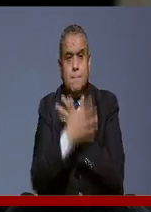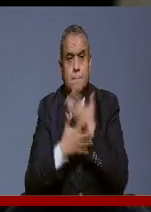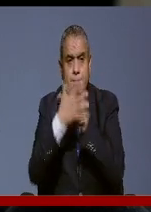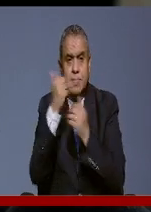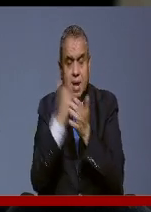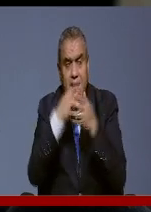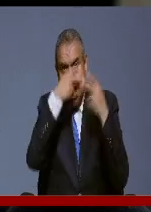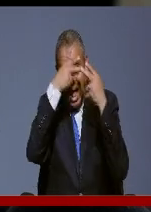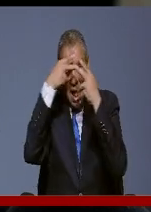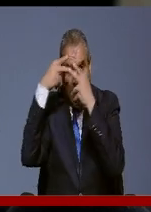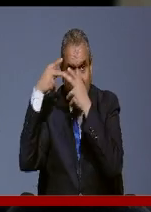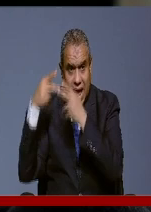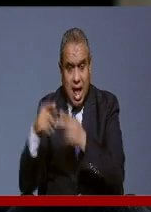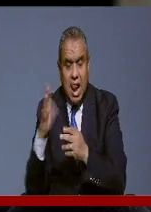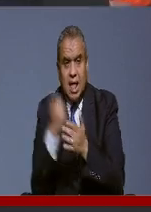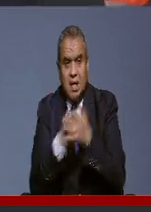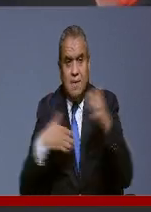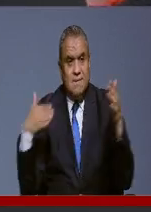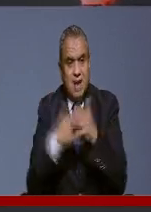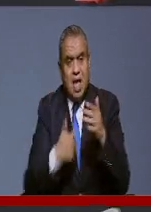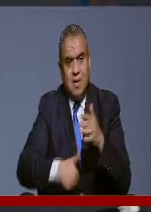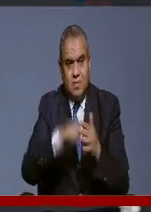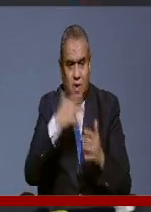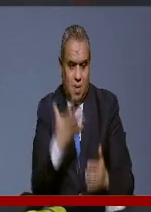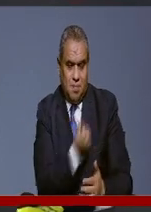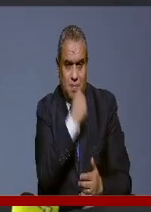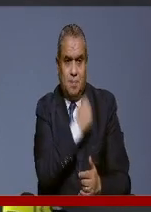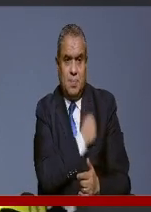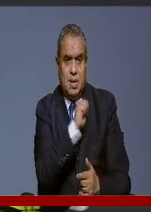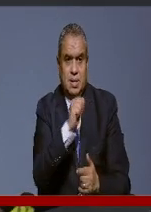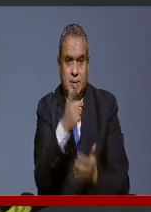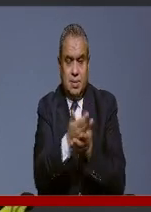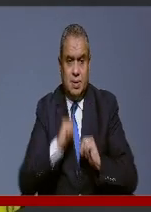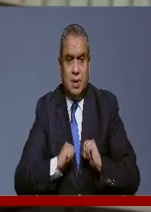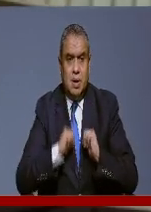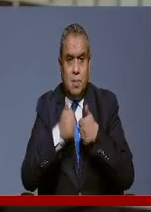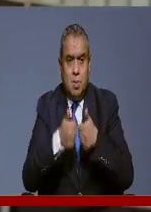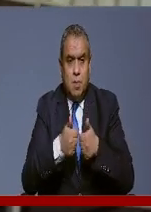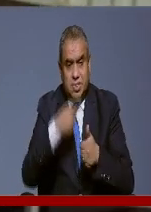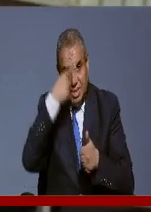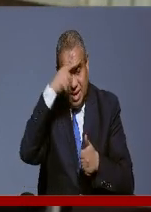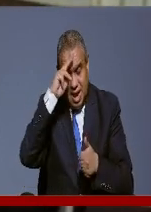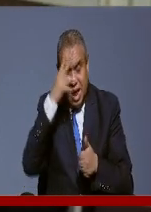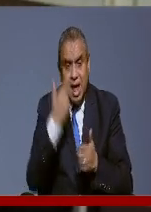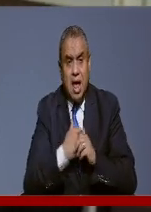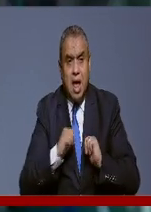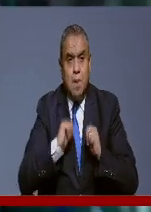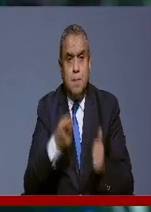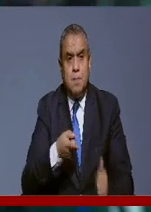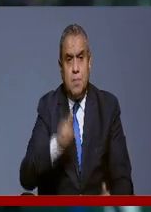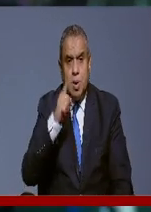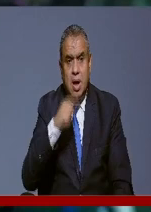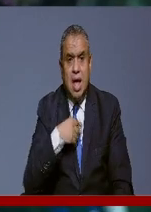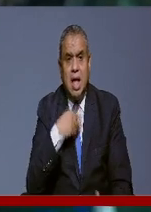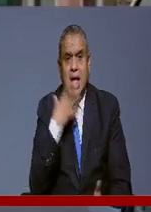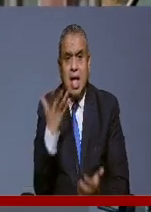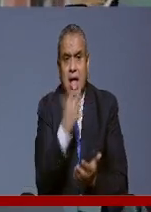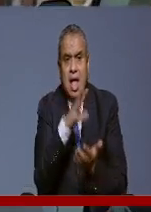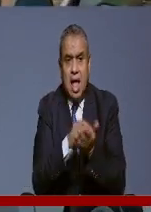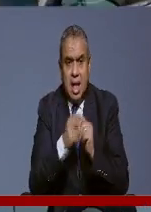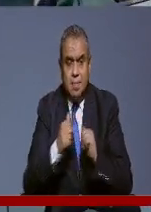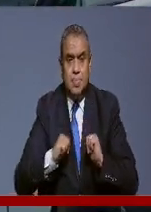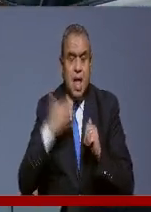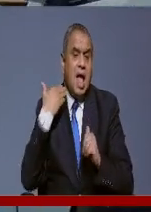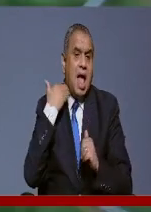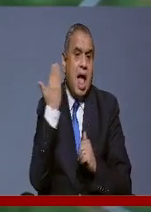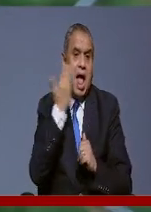تحلم على قد ما هتوصل لحلم نزلت مبادره ابدا بالتعاون مع مبادره حياه كريمه في